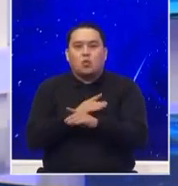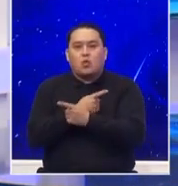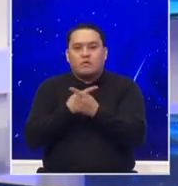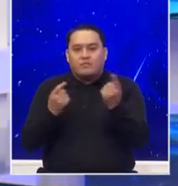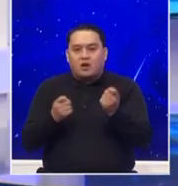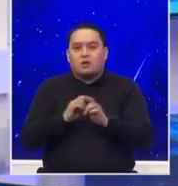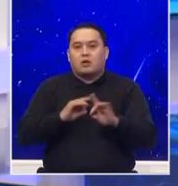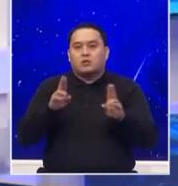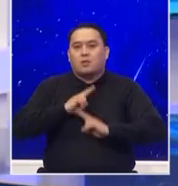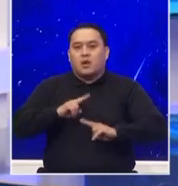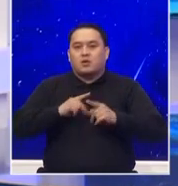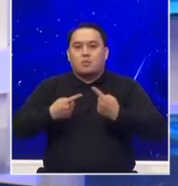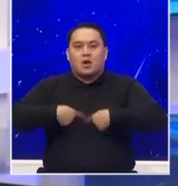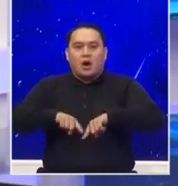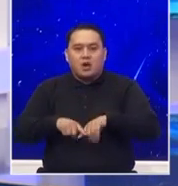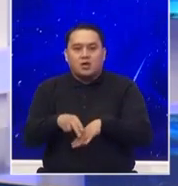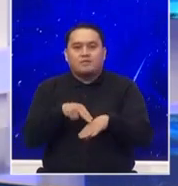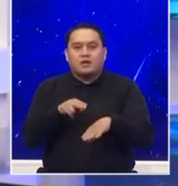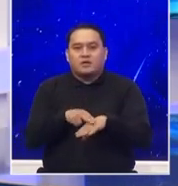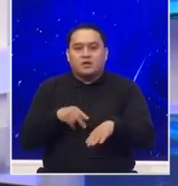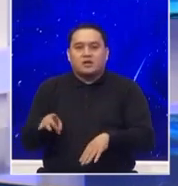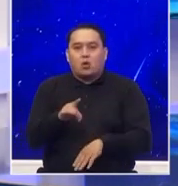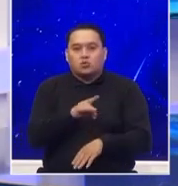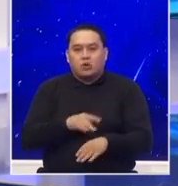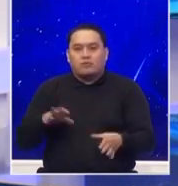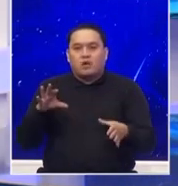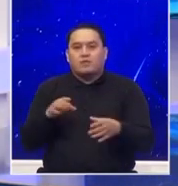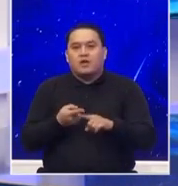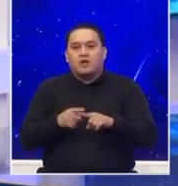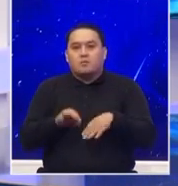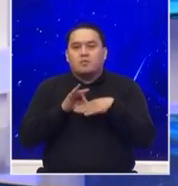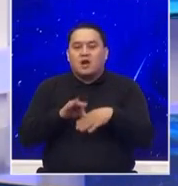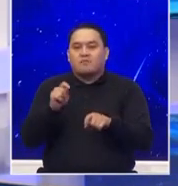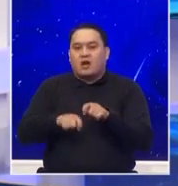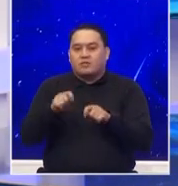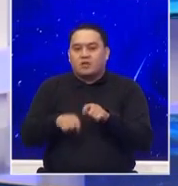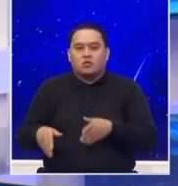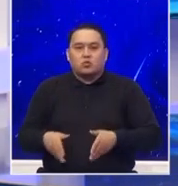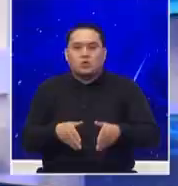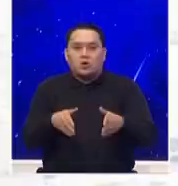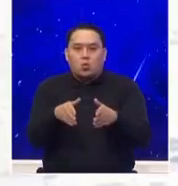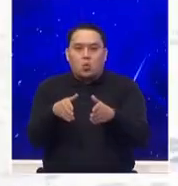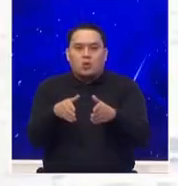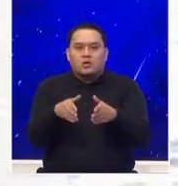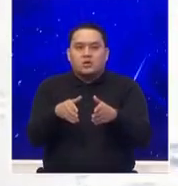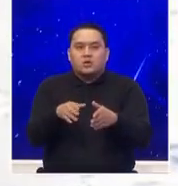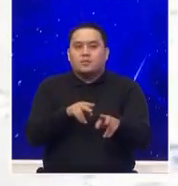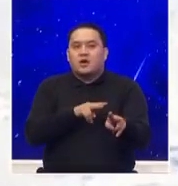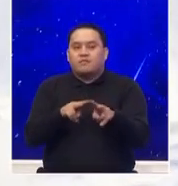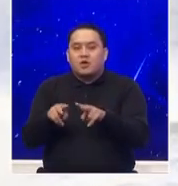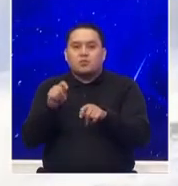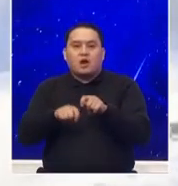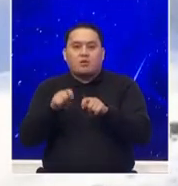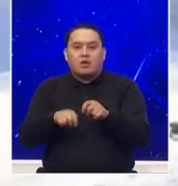информацией поделились сотрудники департамента полиции региона. Стражи порядка в эти дни проверили состояние автомобильных дорог. Они